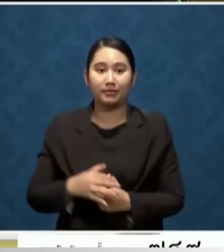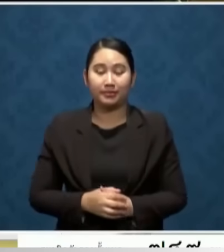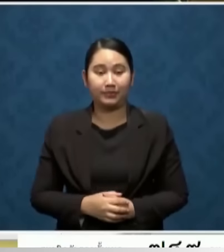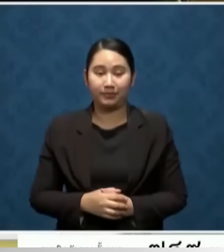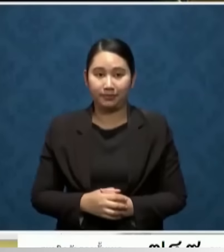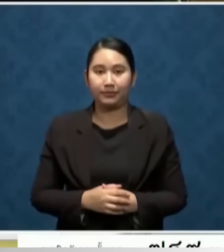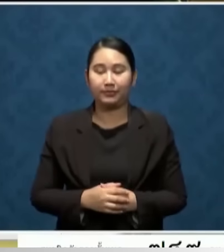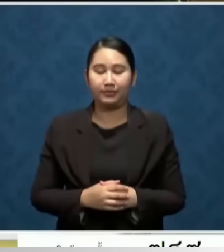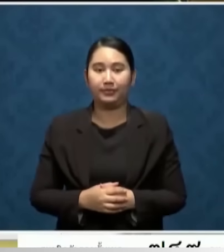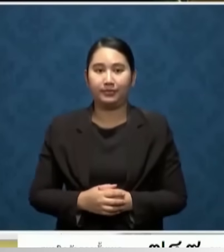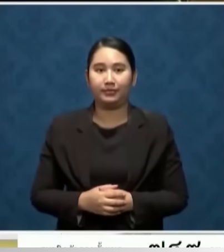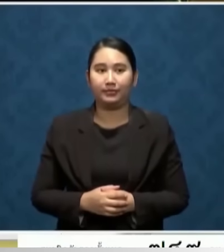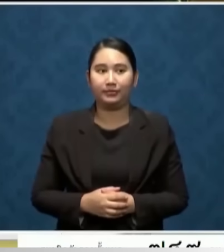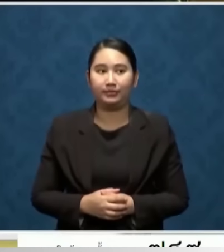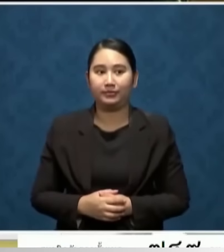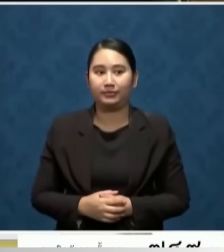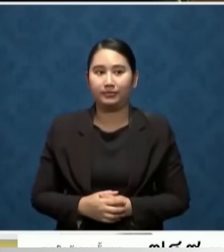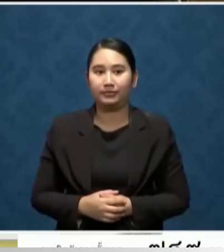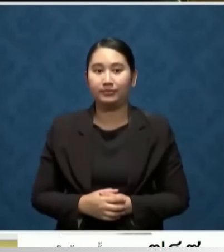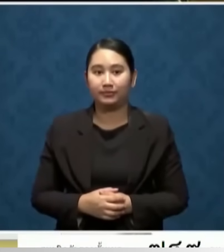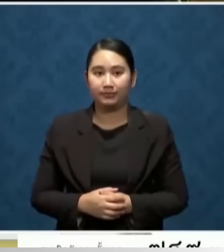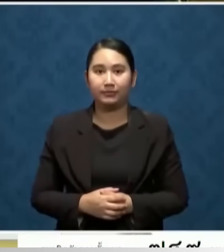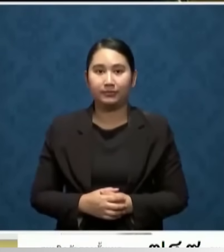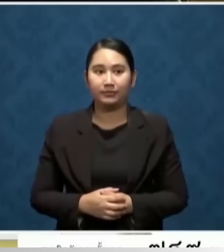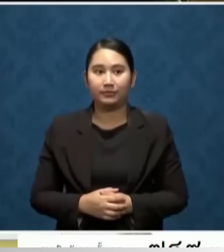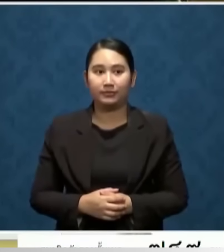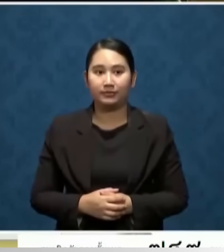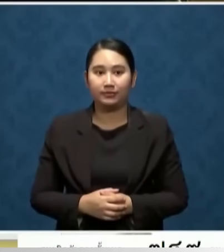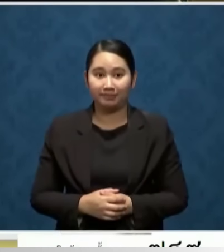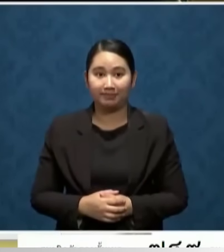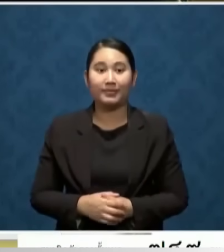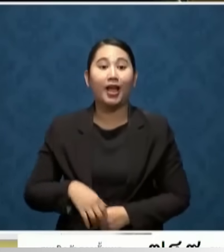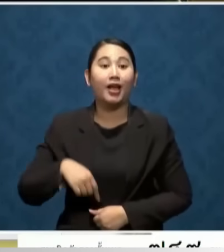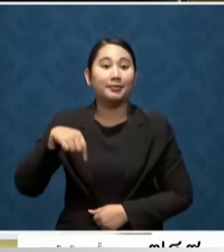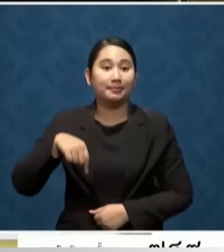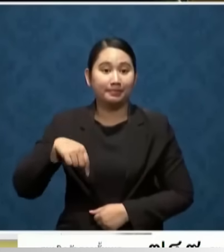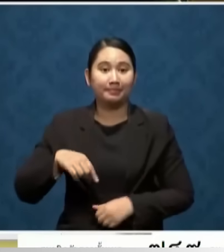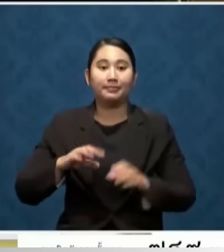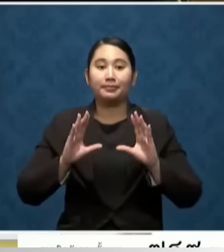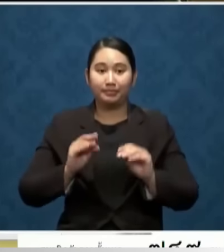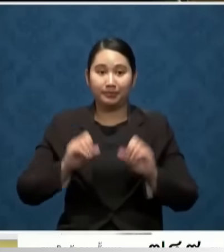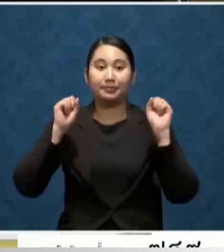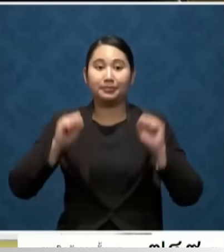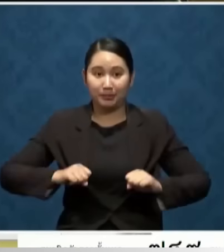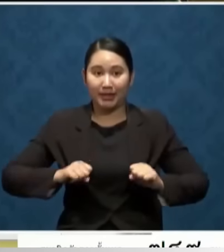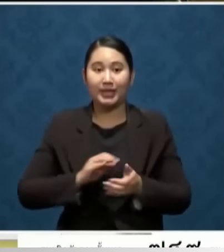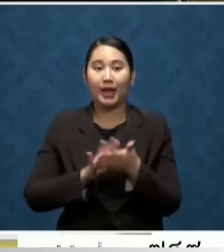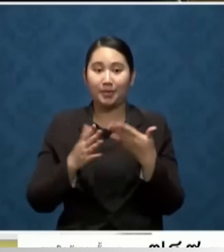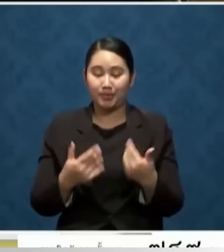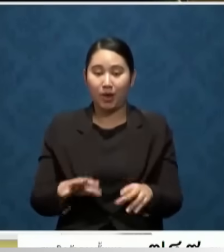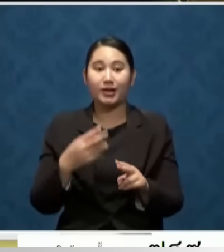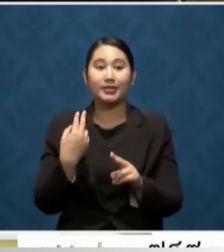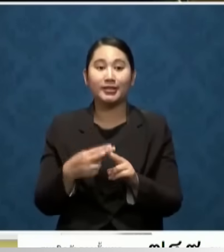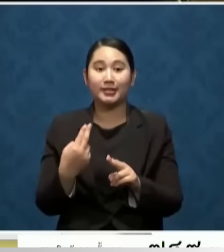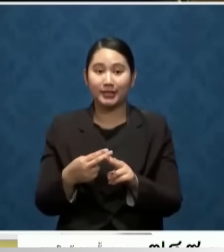นอกจากนั้นเมื่อสภาได้มีมติให้ความเห็นชอบแล้วการจะนำชื่อบุคคลที่